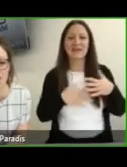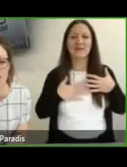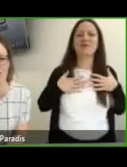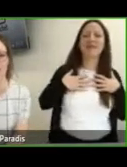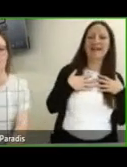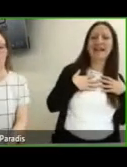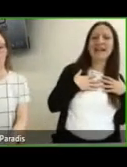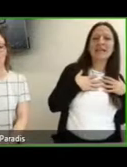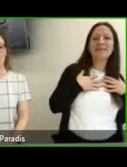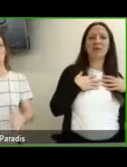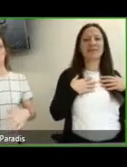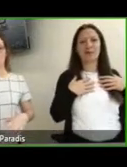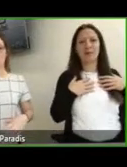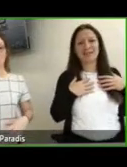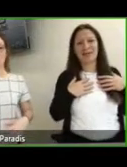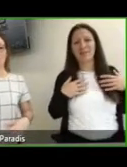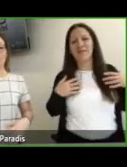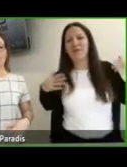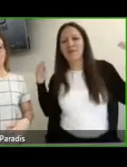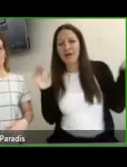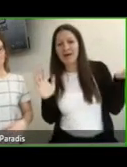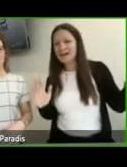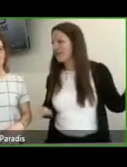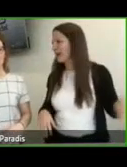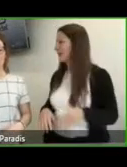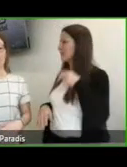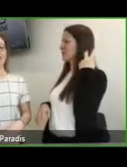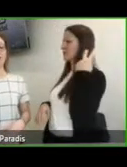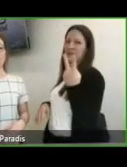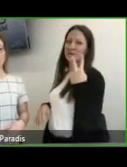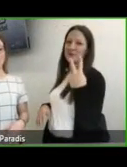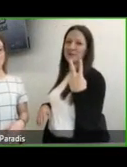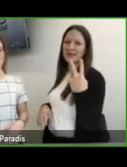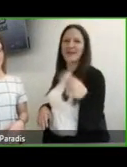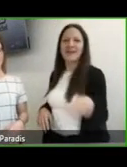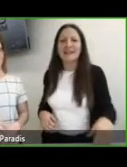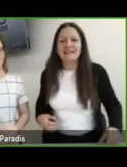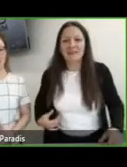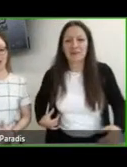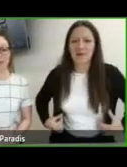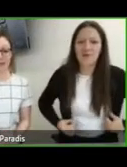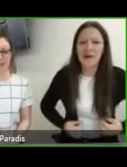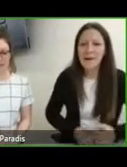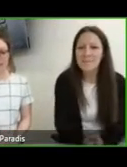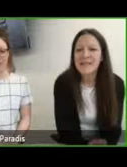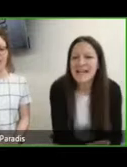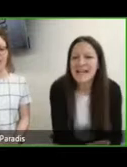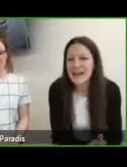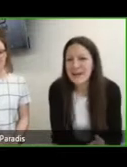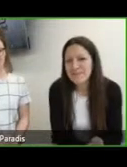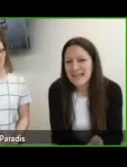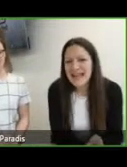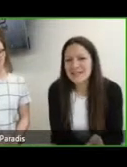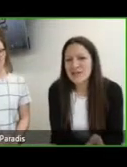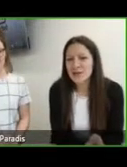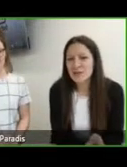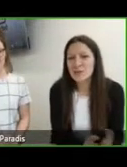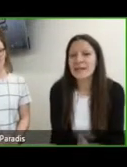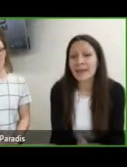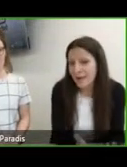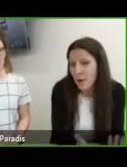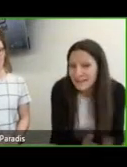Est-ce que les fausses nouvelles, c'est pour les autres parce que moi, je mérite pas. Vous êtes au-dessus de ça, il n'y a pas de problème. Deux fois. Est-ce que